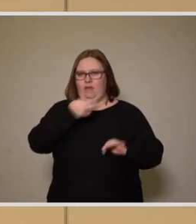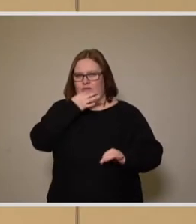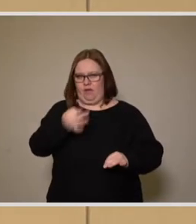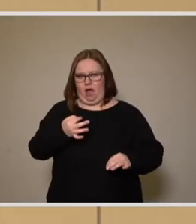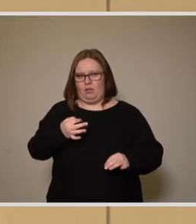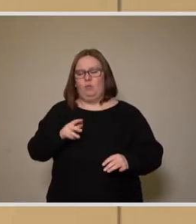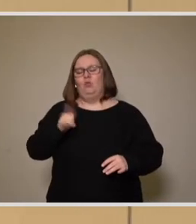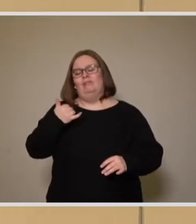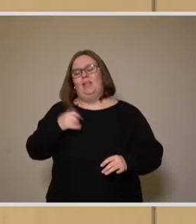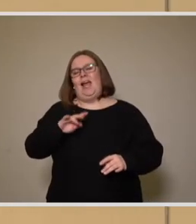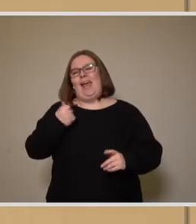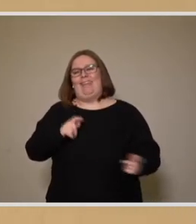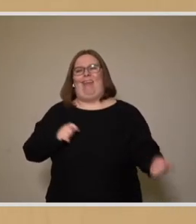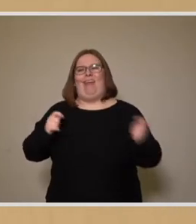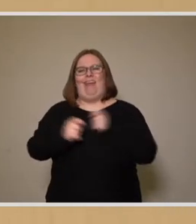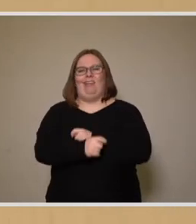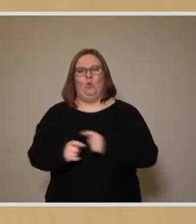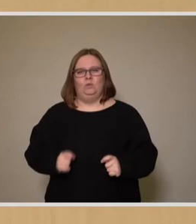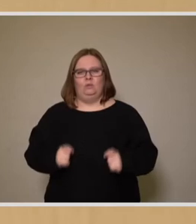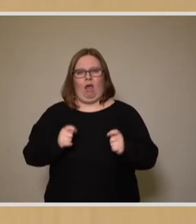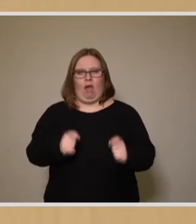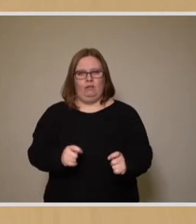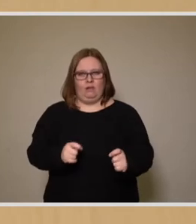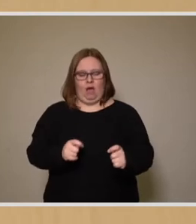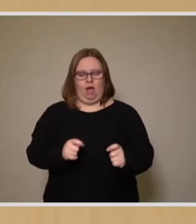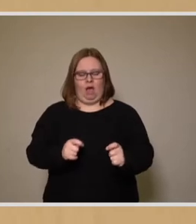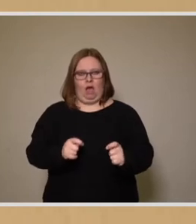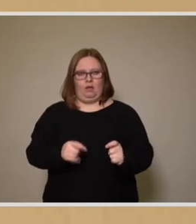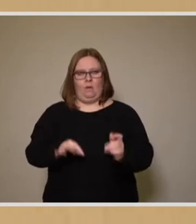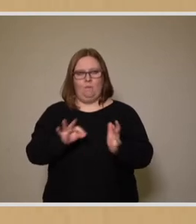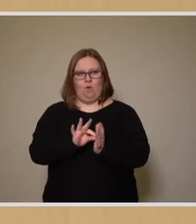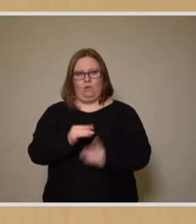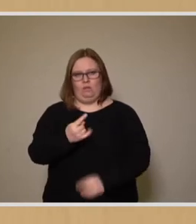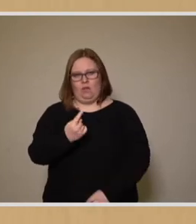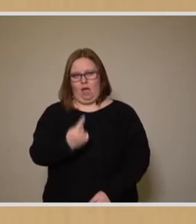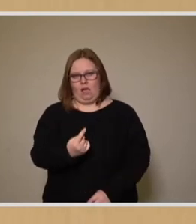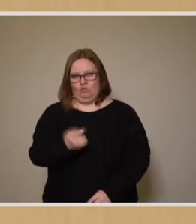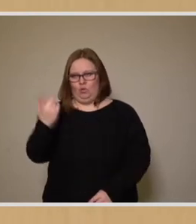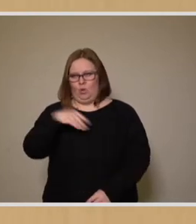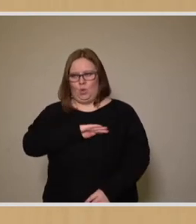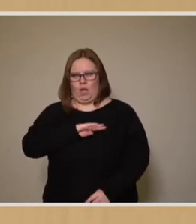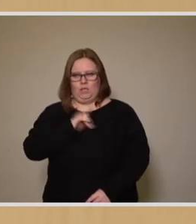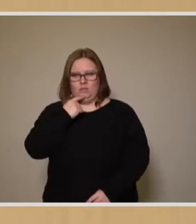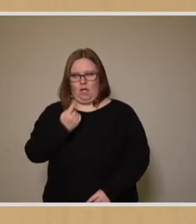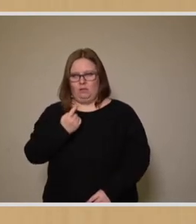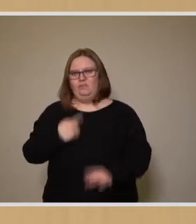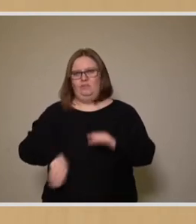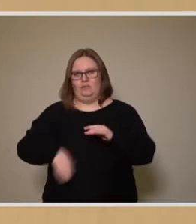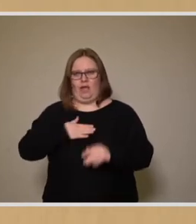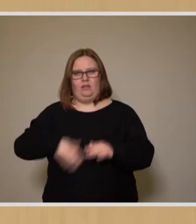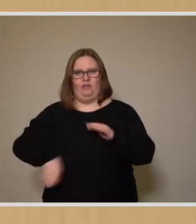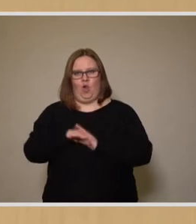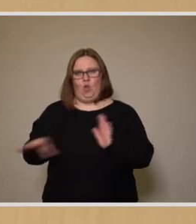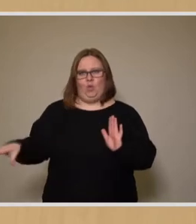ein Änderungsantrag, den wir hier eingereicht haben. Im Punkt 1 hat ja die Kollegin Barko auch gerade eben schon gesagt, ist